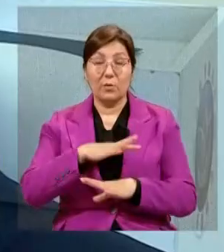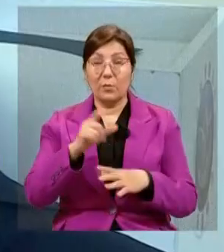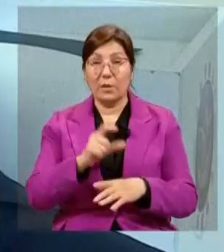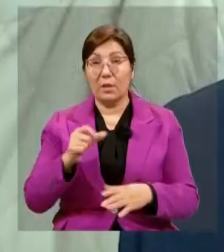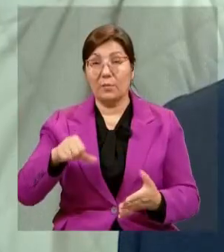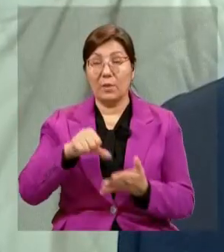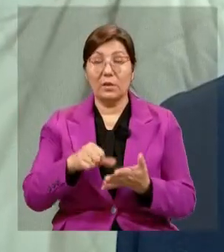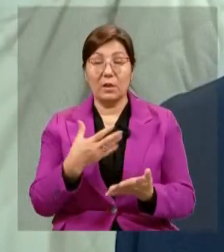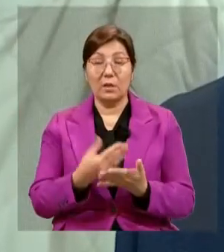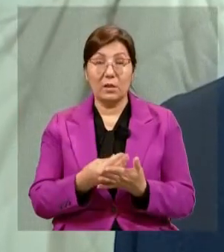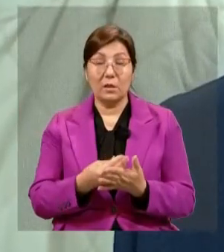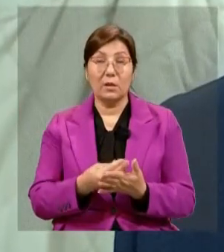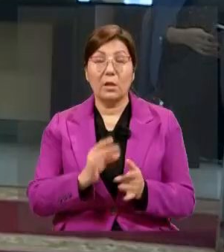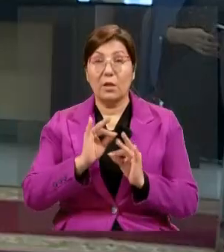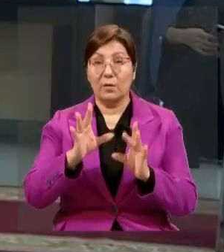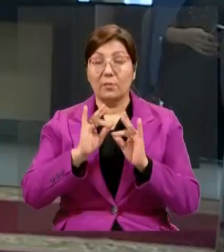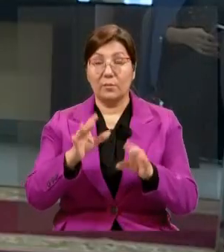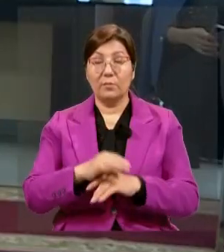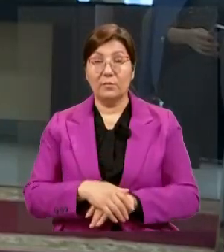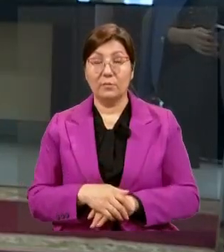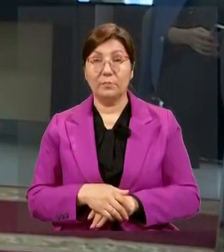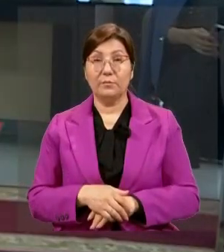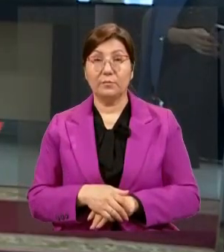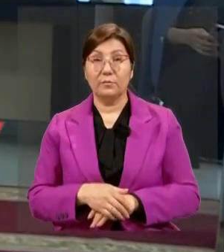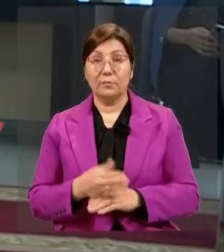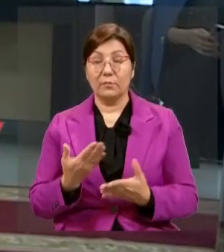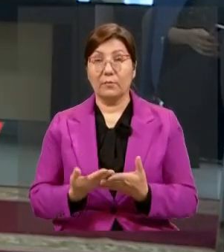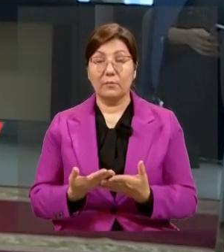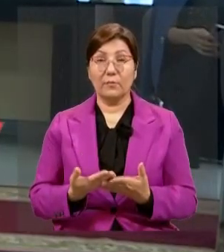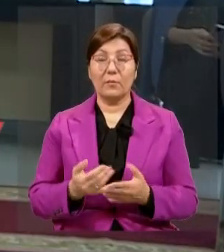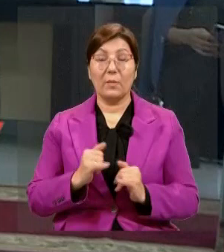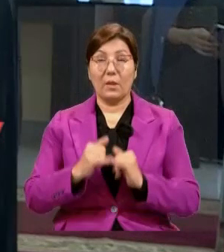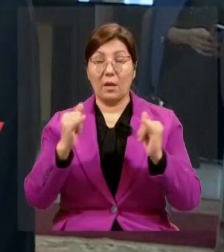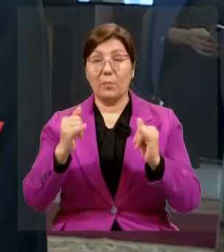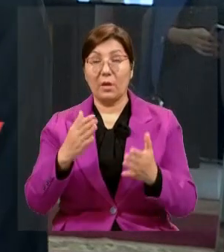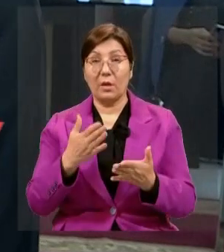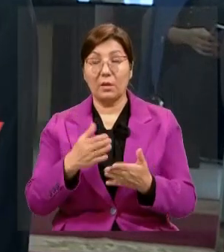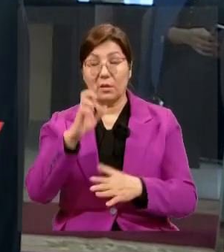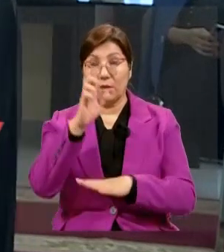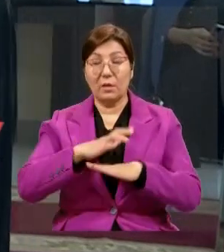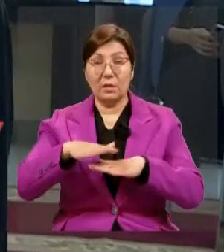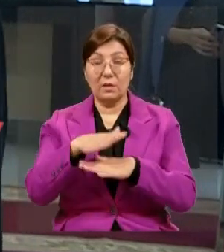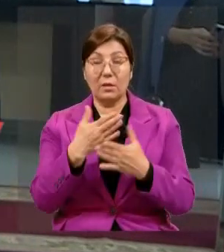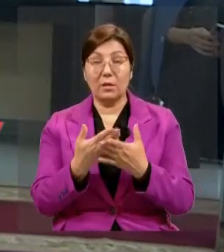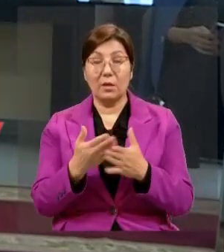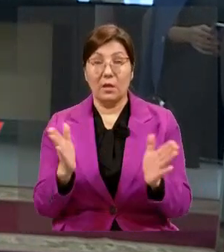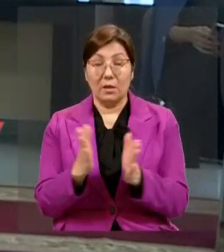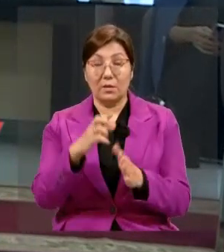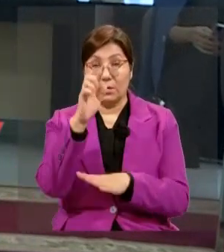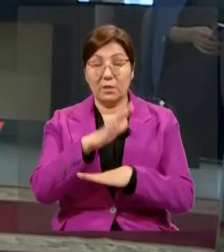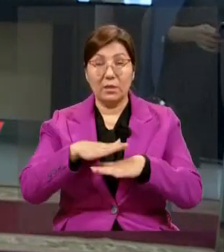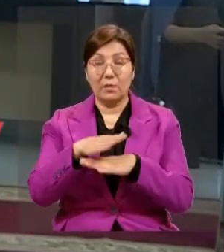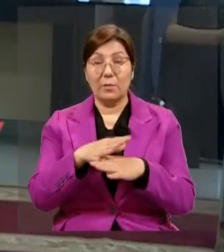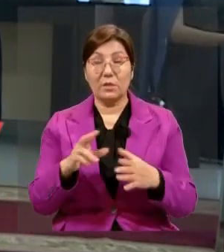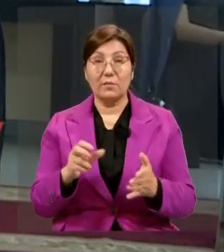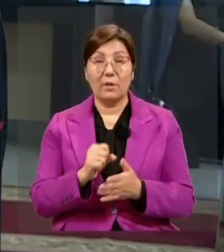ойларын ортаға салып пікір алмасты. Мына өркениетті біздерді емес аумағы кішкентай елдердің өзі сол атом